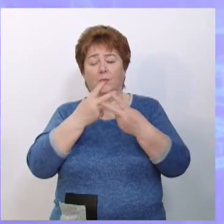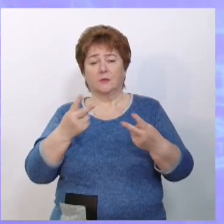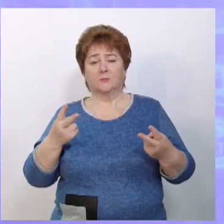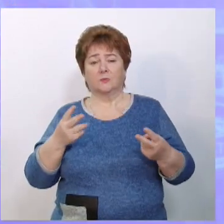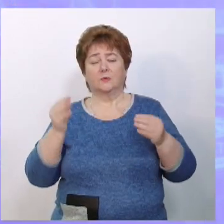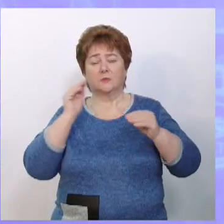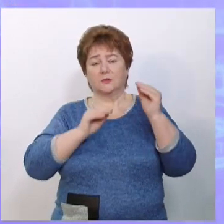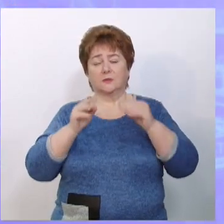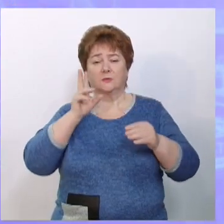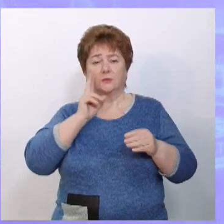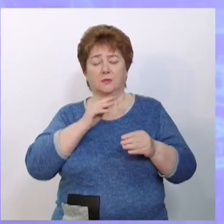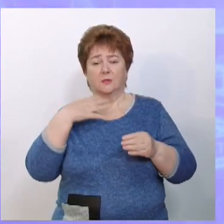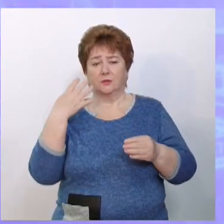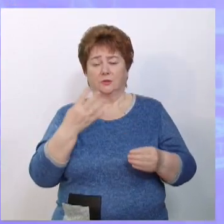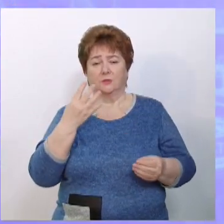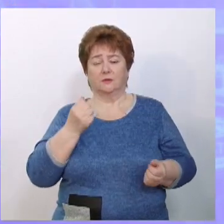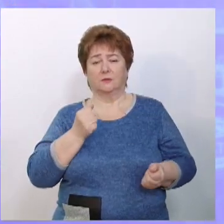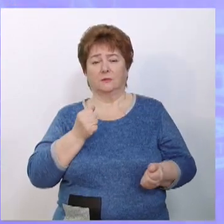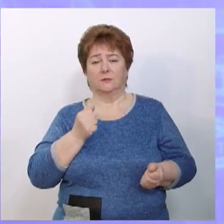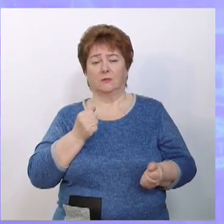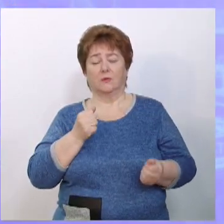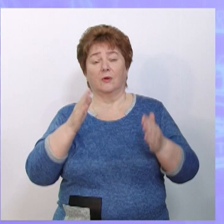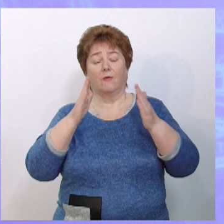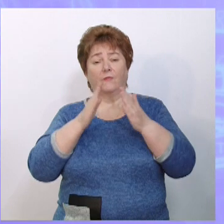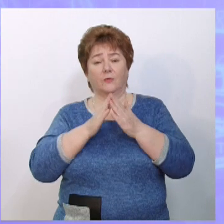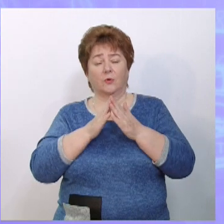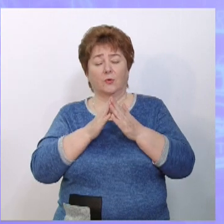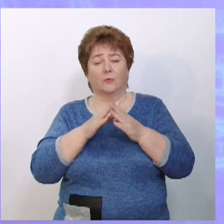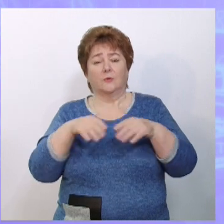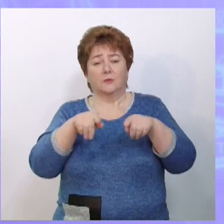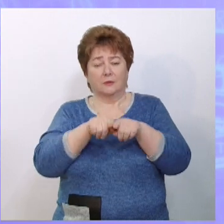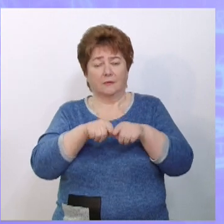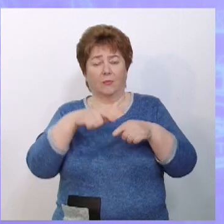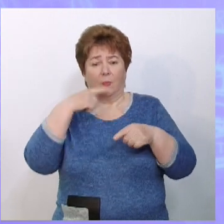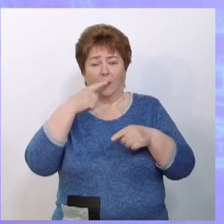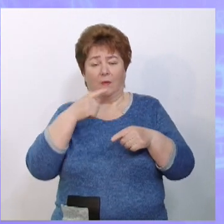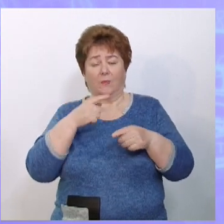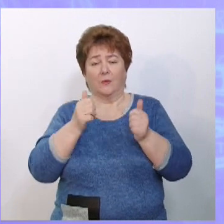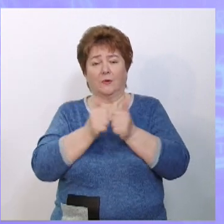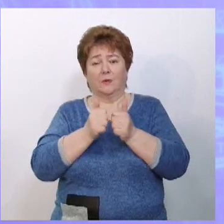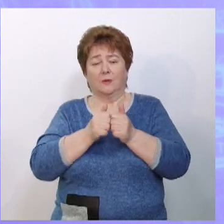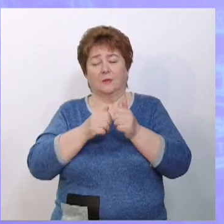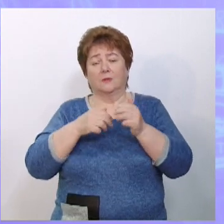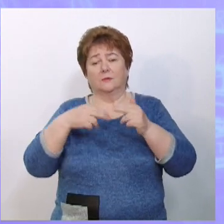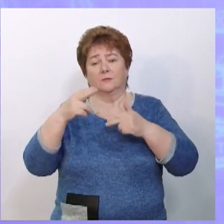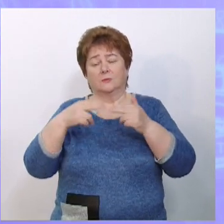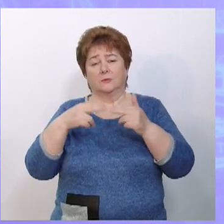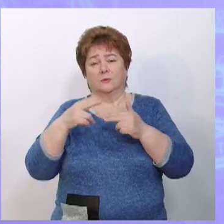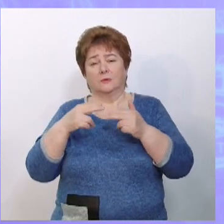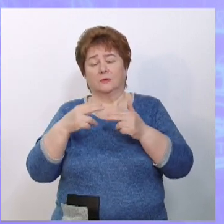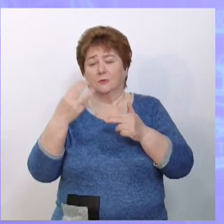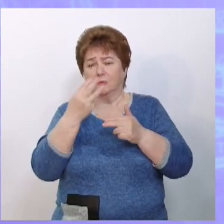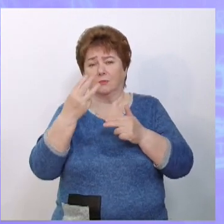Посмотрим на состав числа 4. В домике с таким номером рядом с тройкой